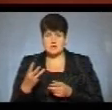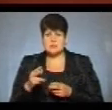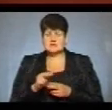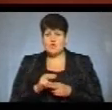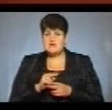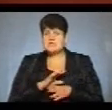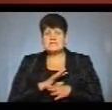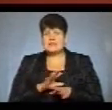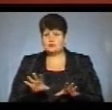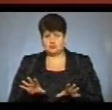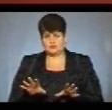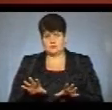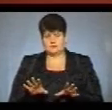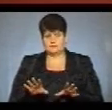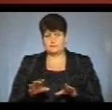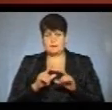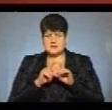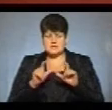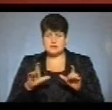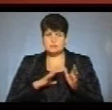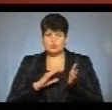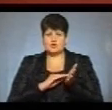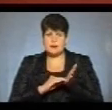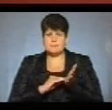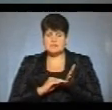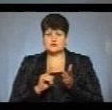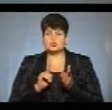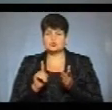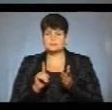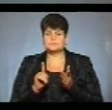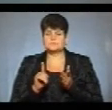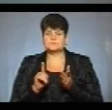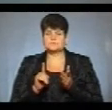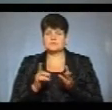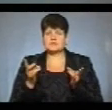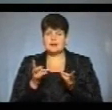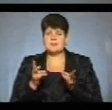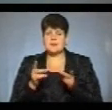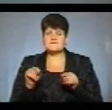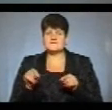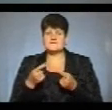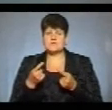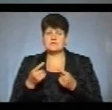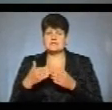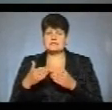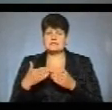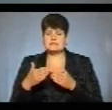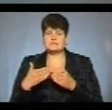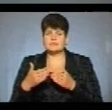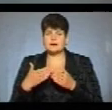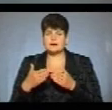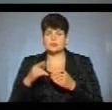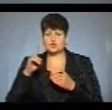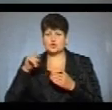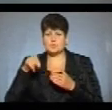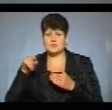зауважень не було. Підстанціям таке було написано, що, розумієте, треба відновити на дверах ці